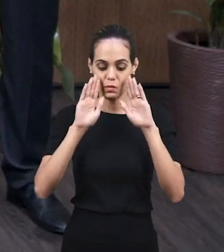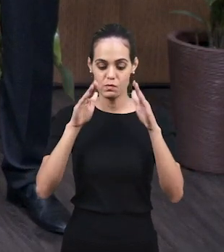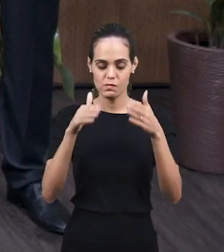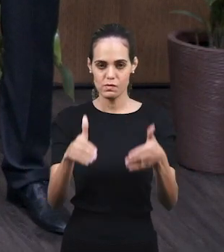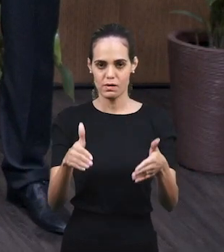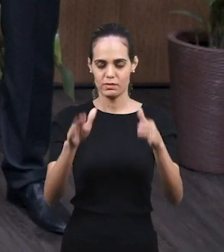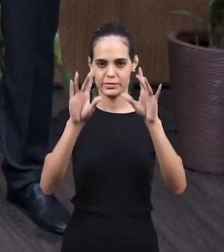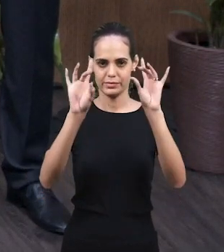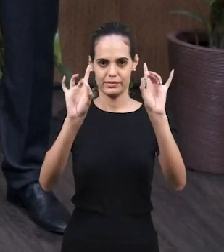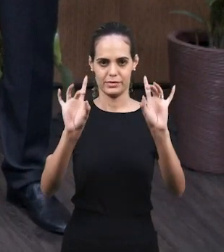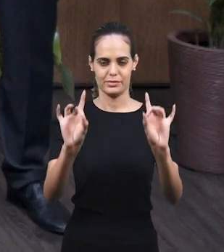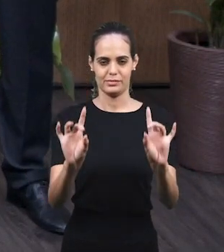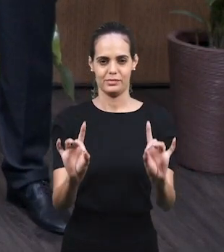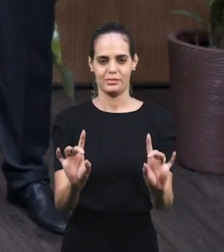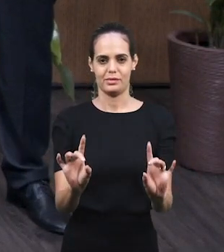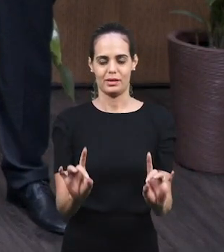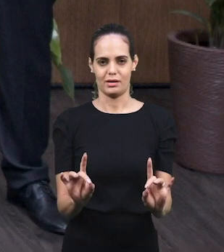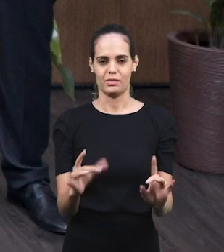sur ce sujet